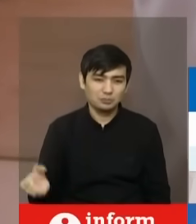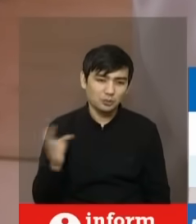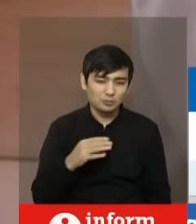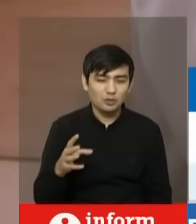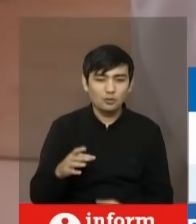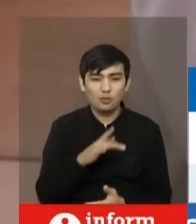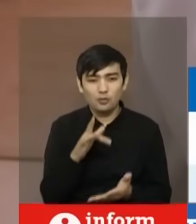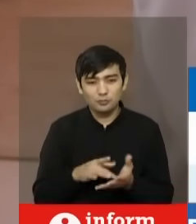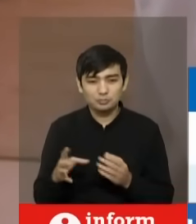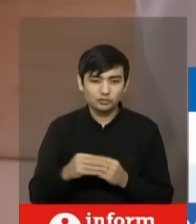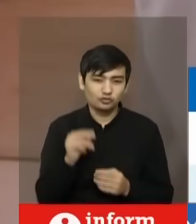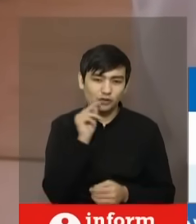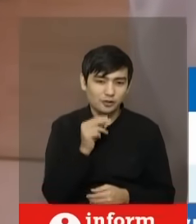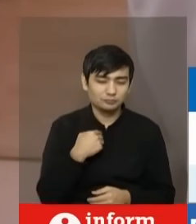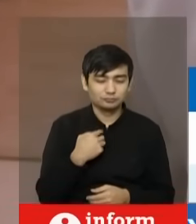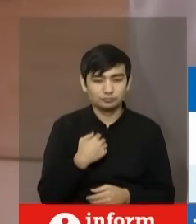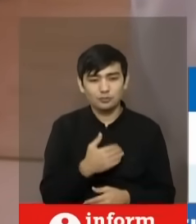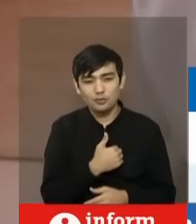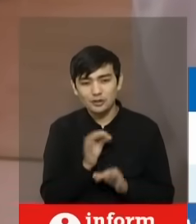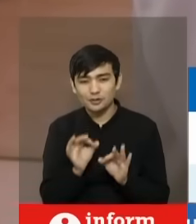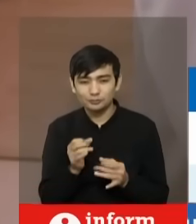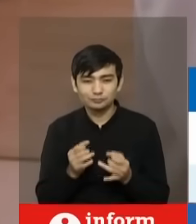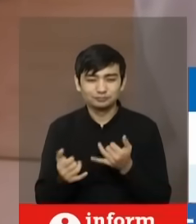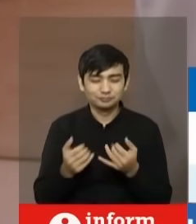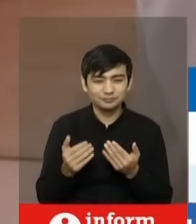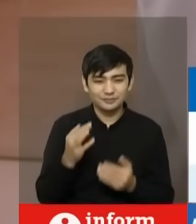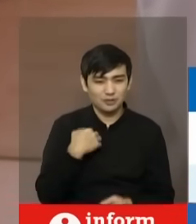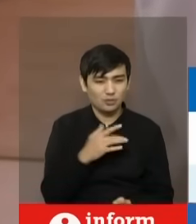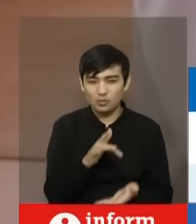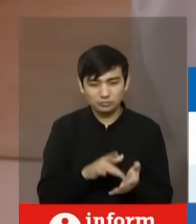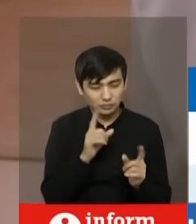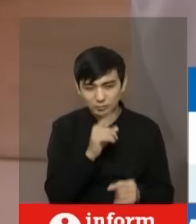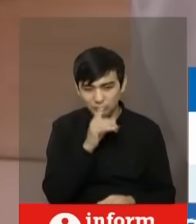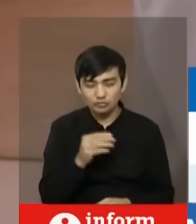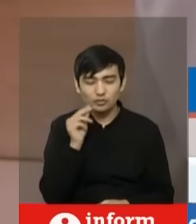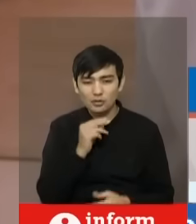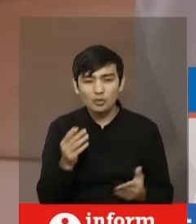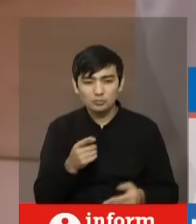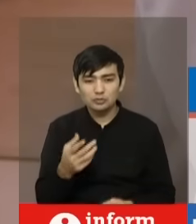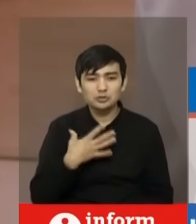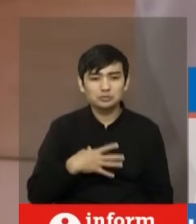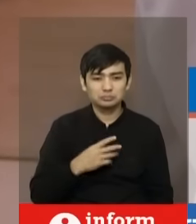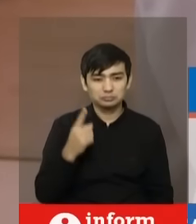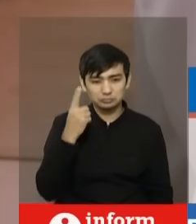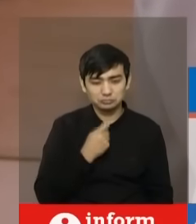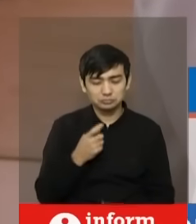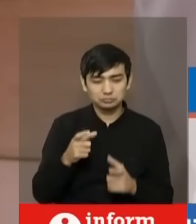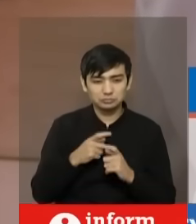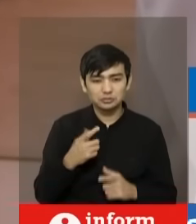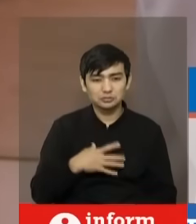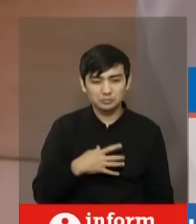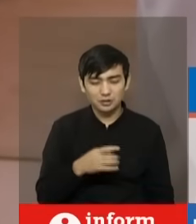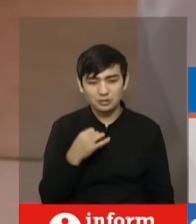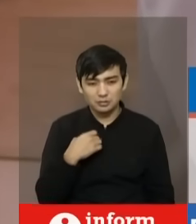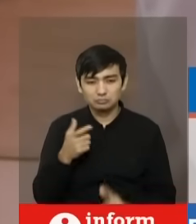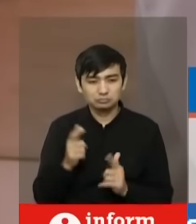шай ішейік, саған айтатын әңгімем көп деп. Сөйтіп мен қалаға бармаймын, шай ішпеймін дедім, сіз маған қандай оймен жазып тұрсыз оны дедім. Мен оған келіспедім.